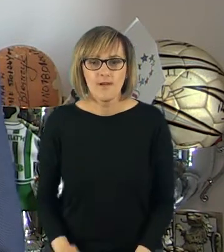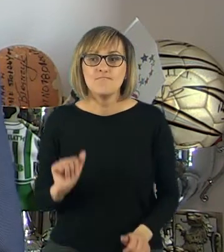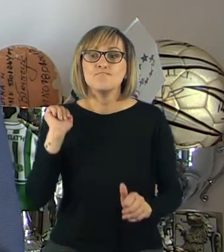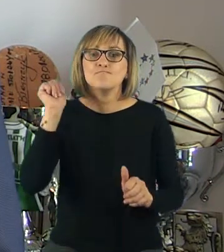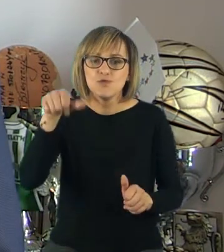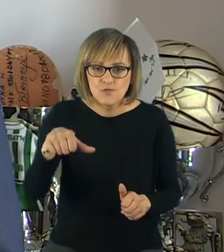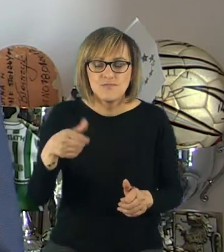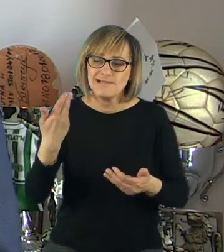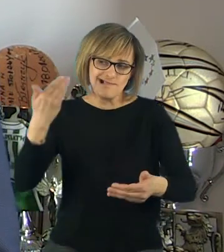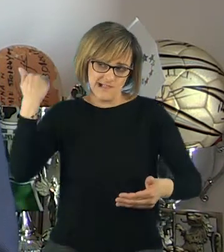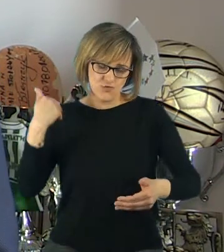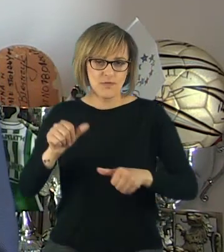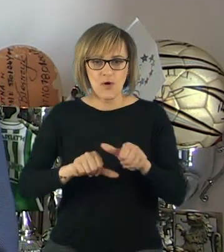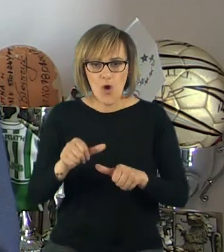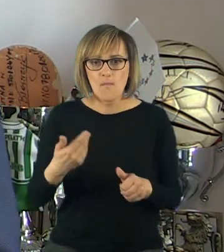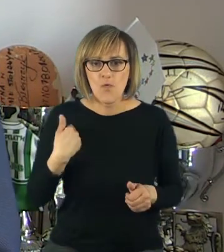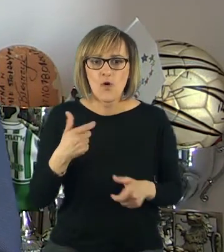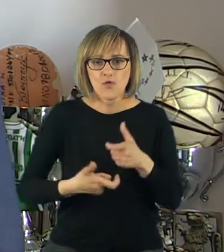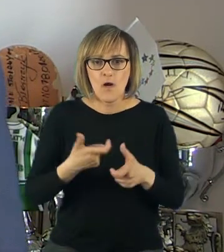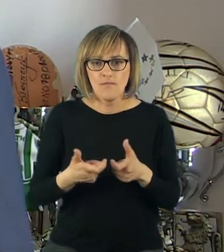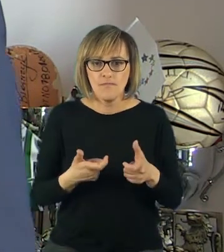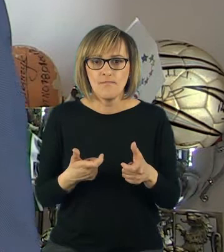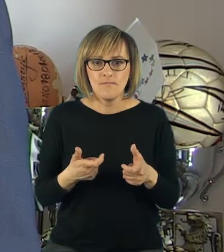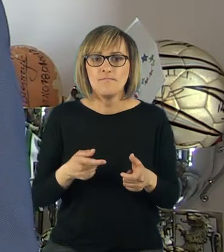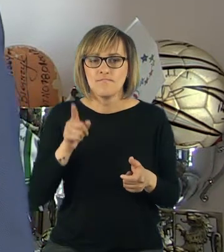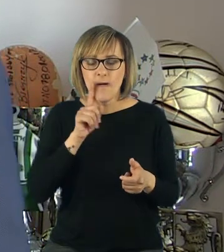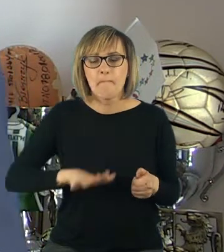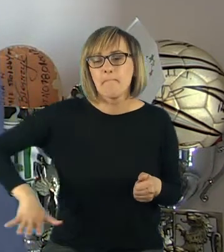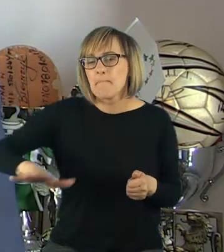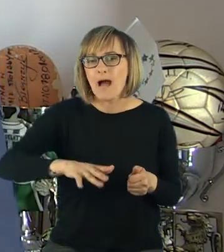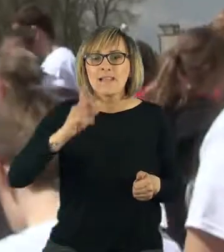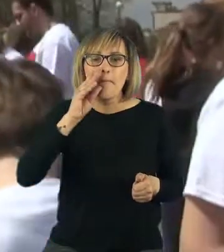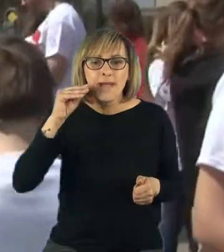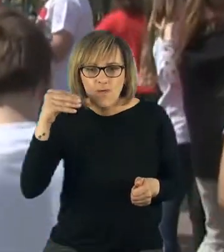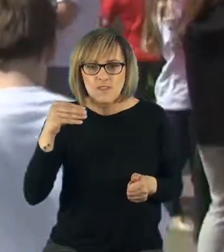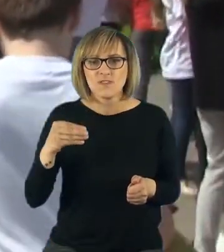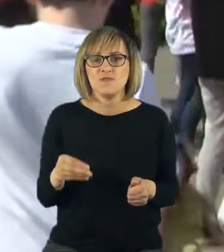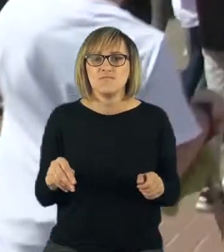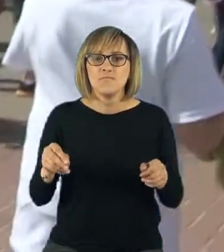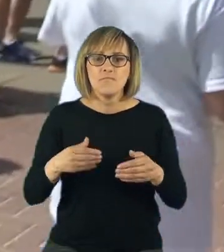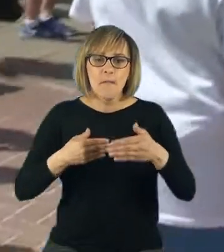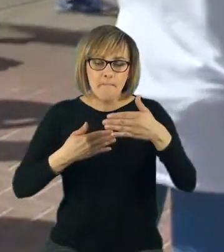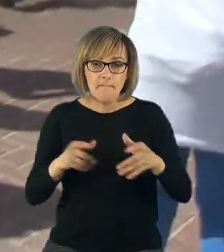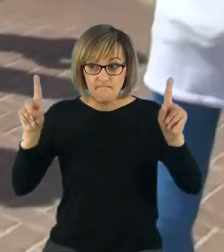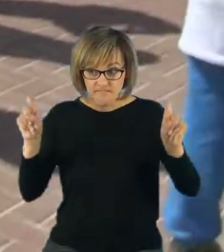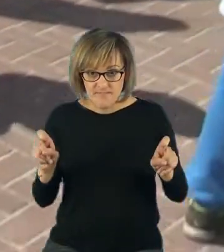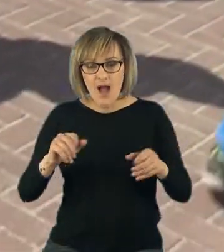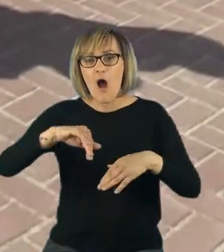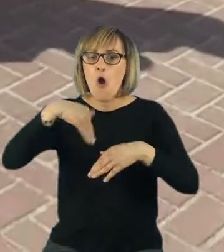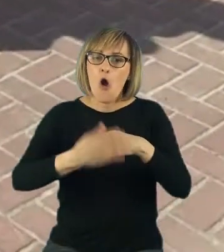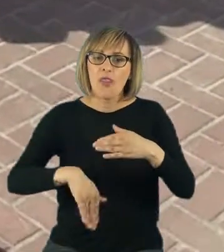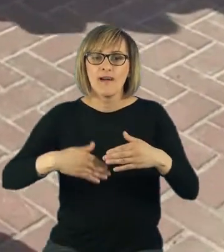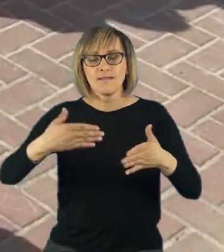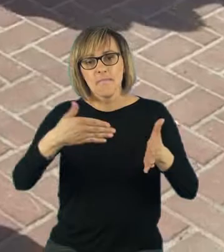w zeszłym roku zrobiliśmy to start na Placu Piłsudskiego, a meta w parku Traugutta